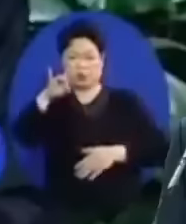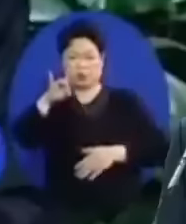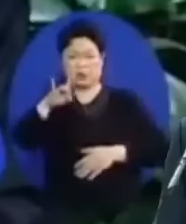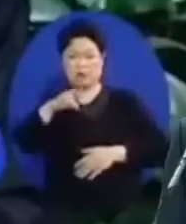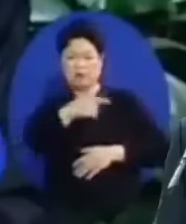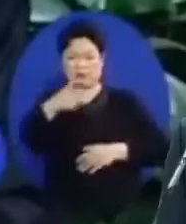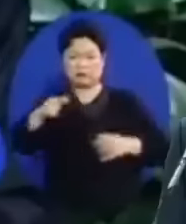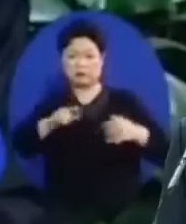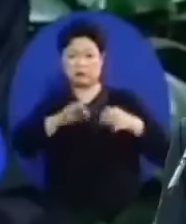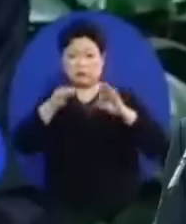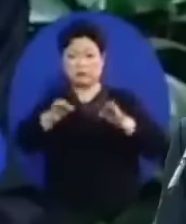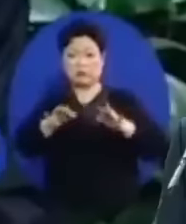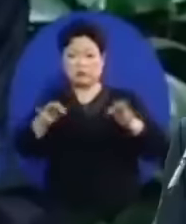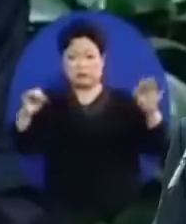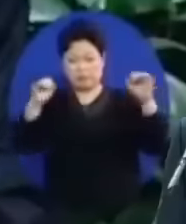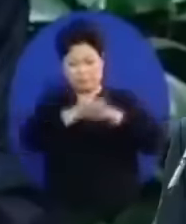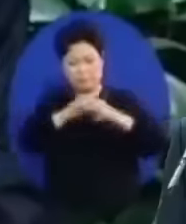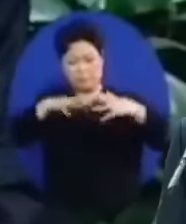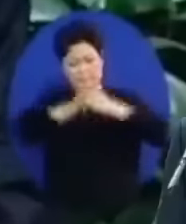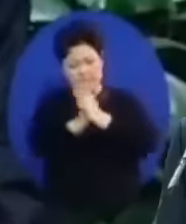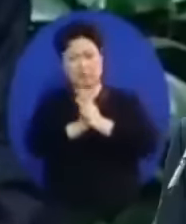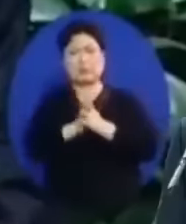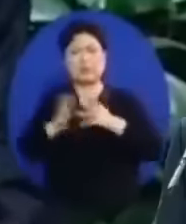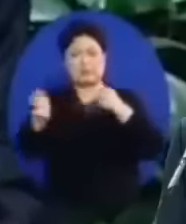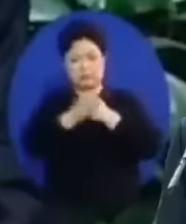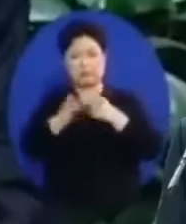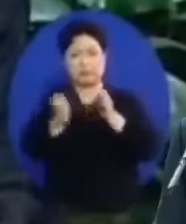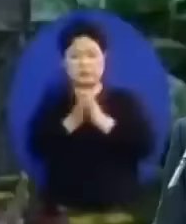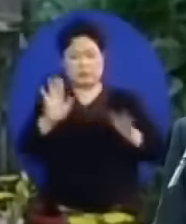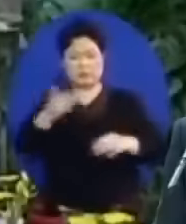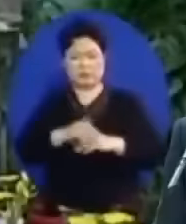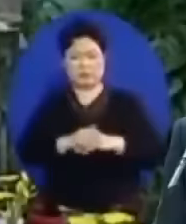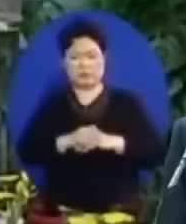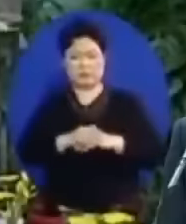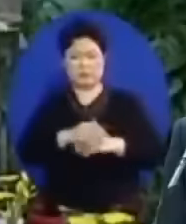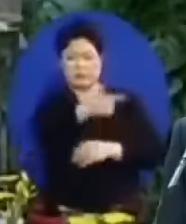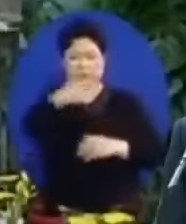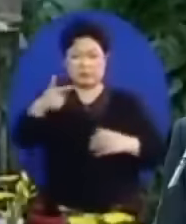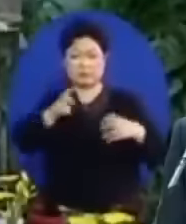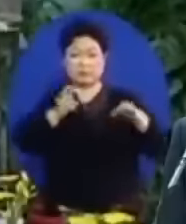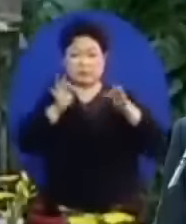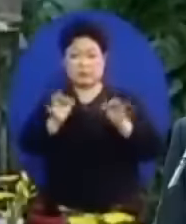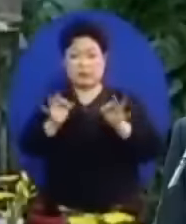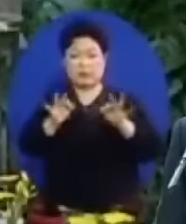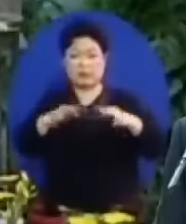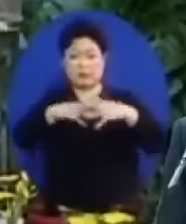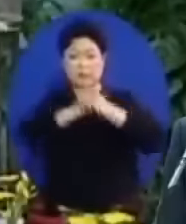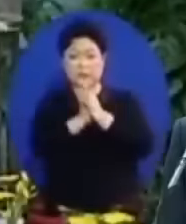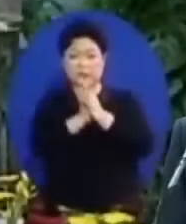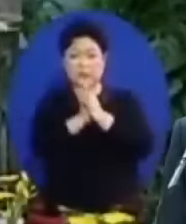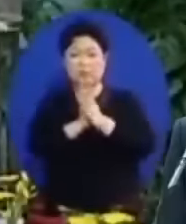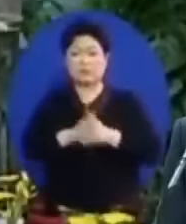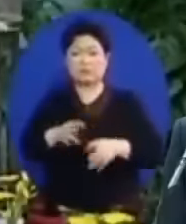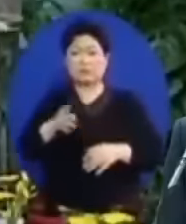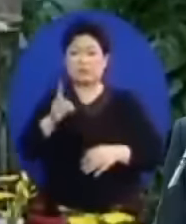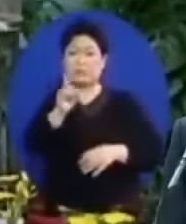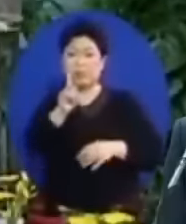투자은행이 파산하기 시작하면서부터인 것입니다. 이들 대형은행들이 파산하게 된 주 원인은 모기지론인 것입니다.